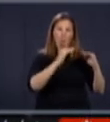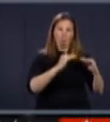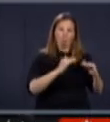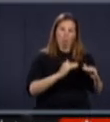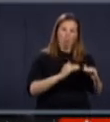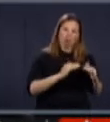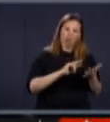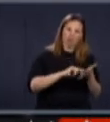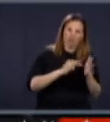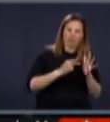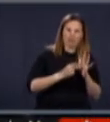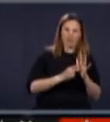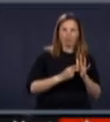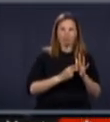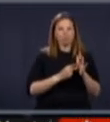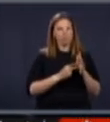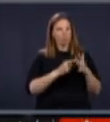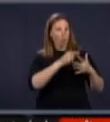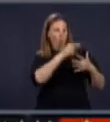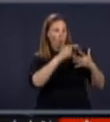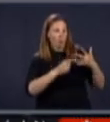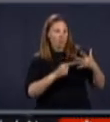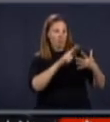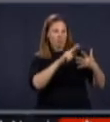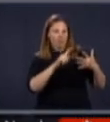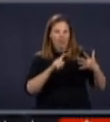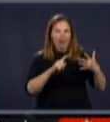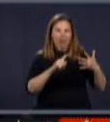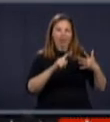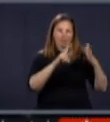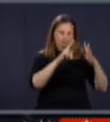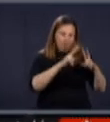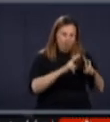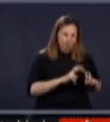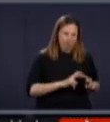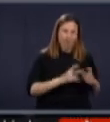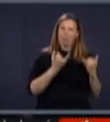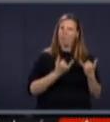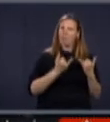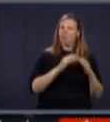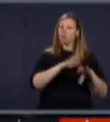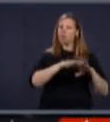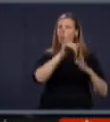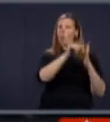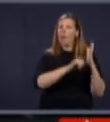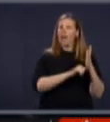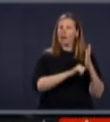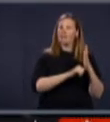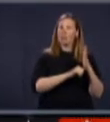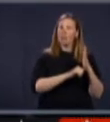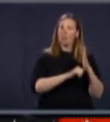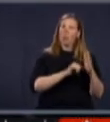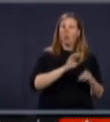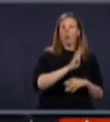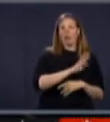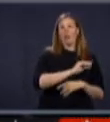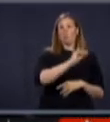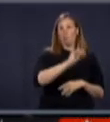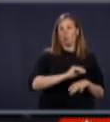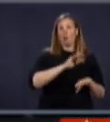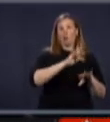on évalue différentes options parce qu'à ce moment-ci, on est plus à 40 % de reprise des activités dans